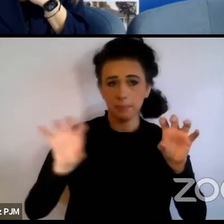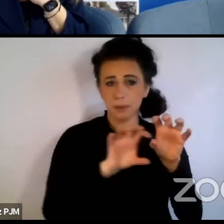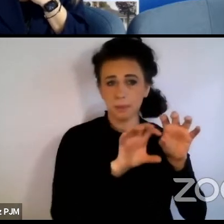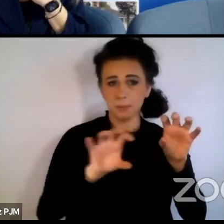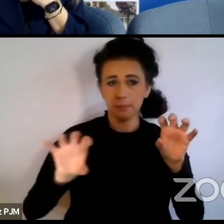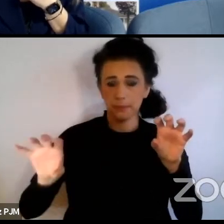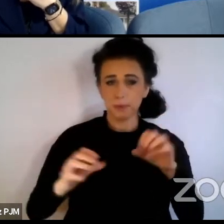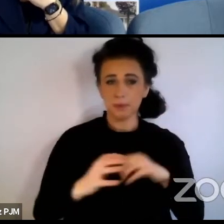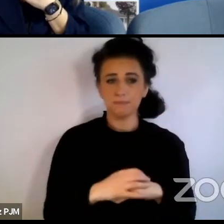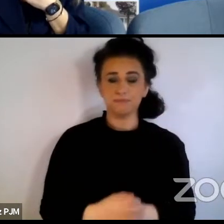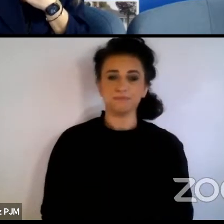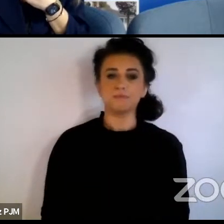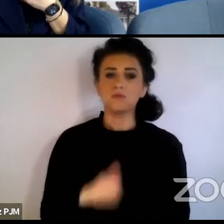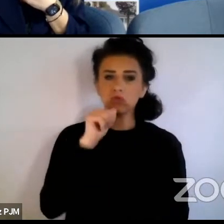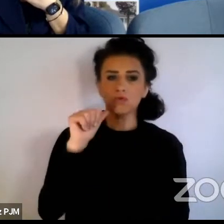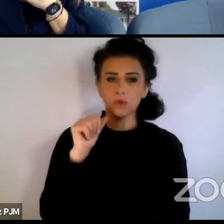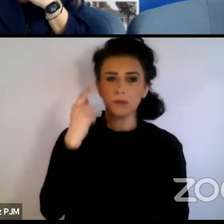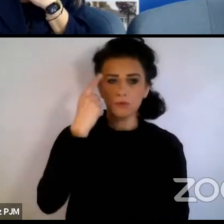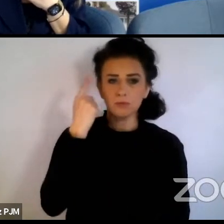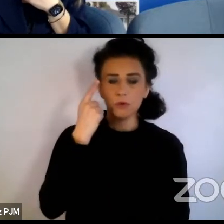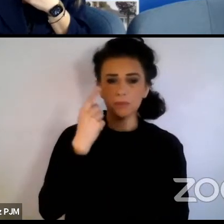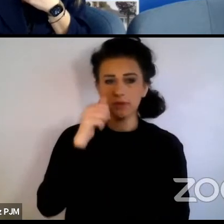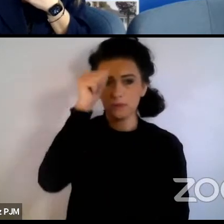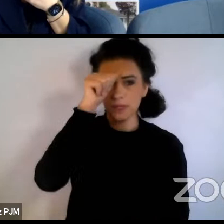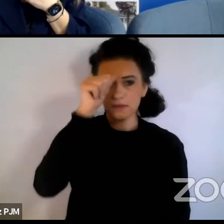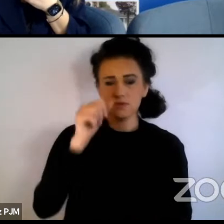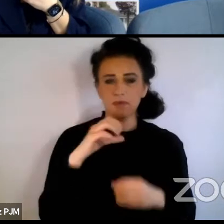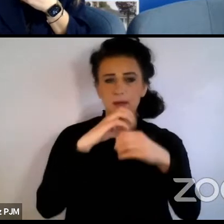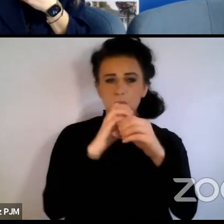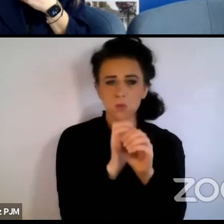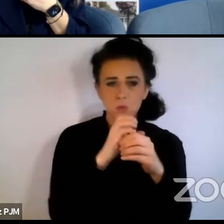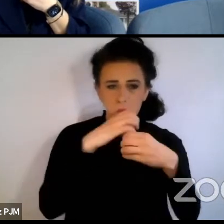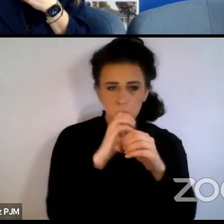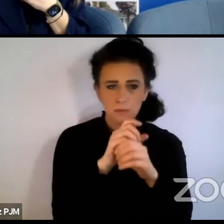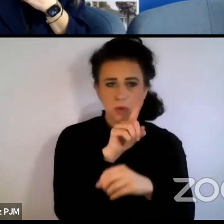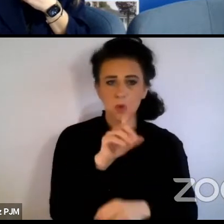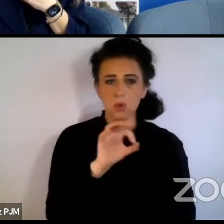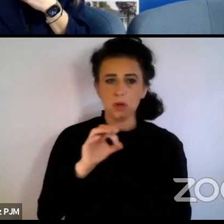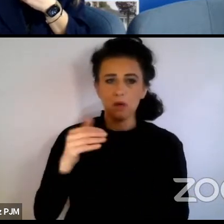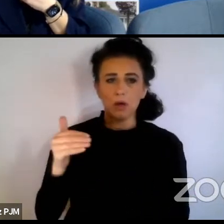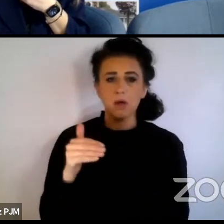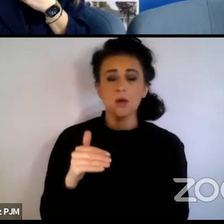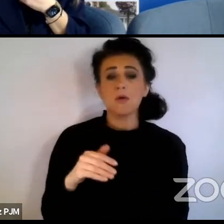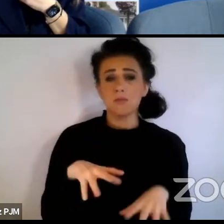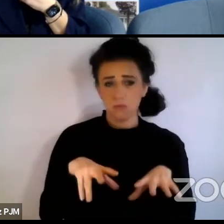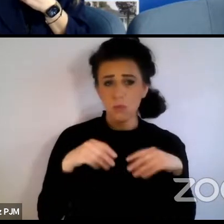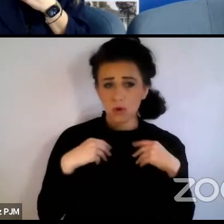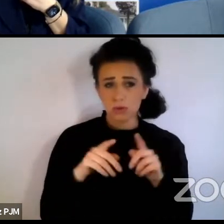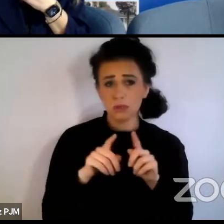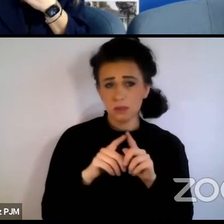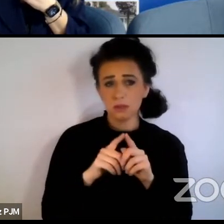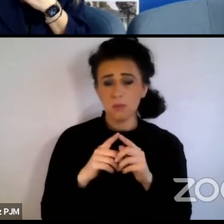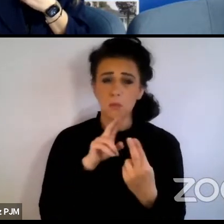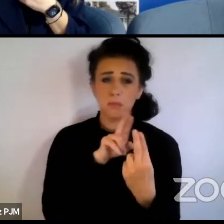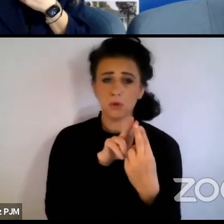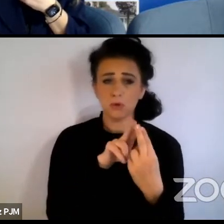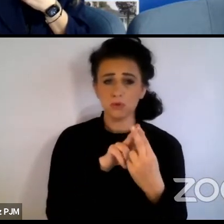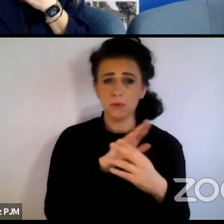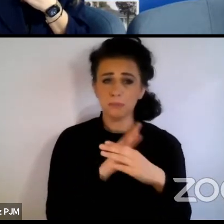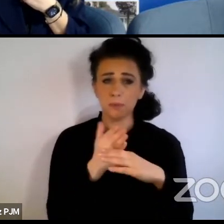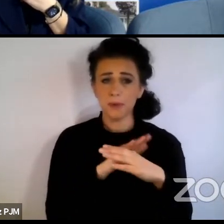to Zoom ma taką funkcjonalność, że można sobie pogadać pomiędzy sobą, jeżeli Państwo nie wiedzą.